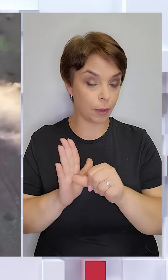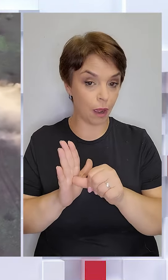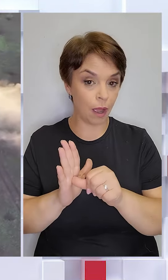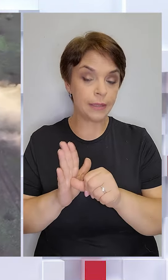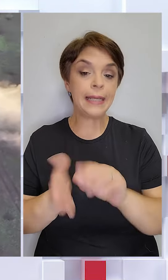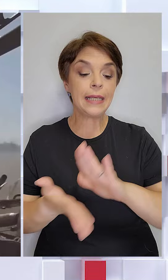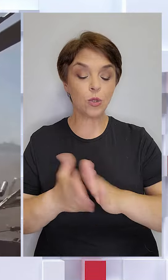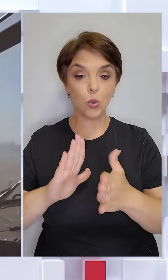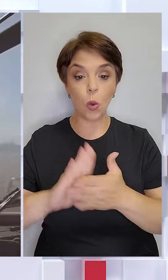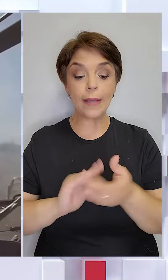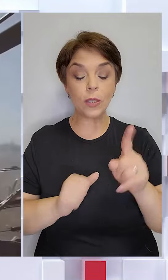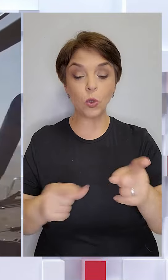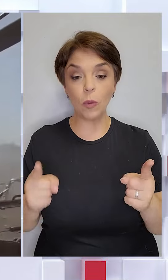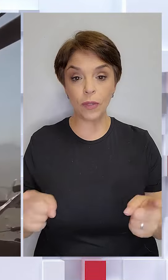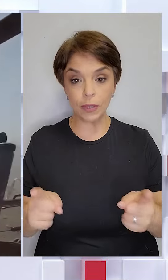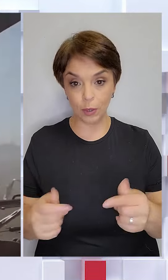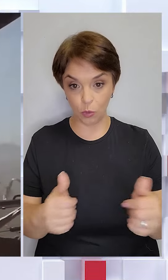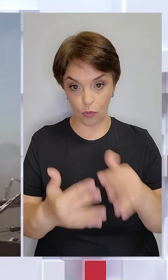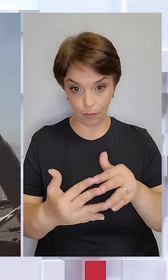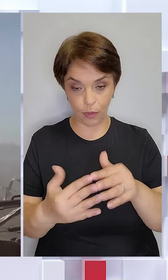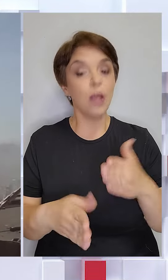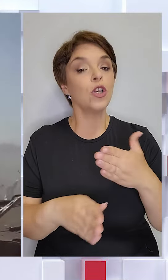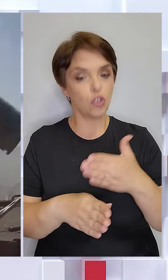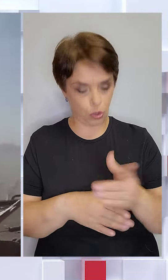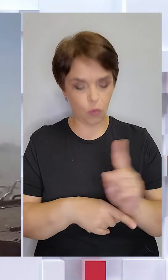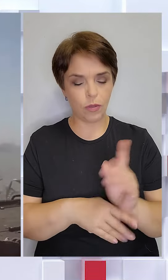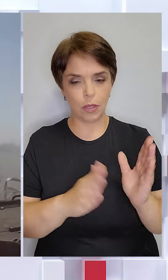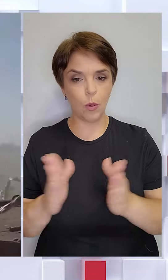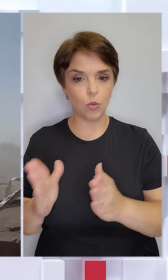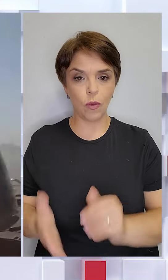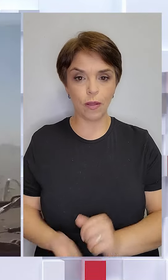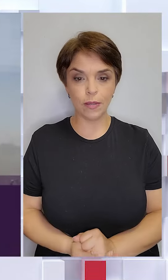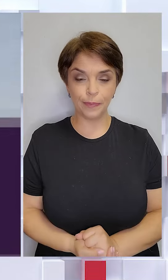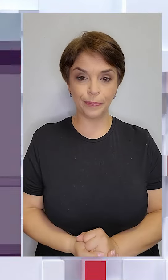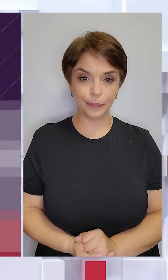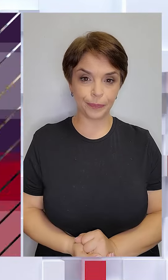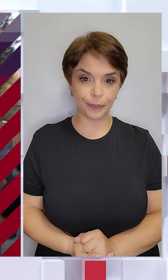бригади, ситуація на тому відтинку передової частково стабілізувалась.